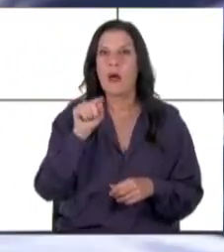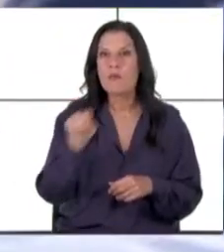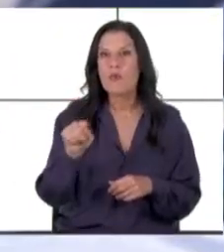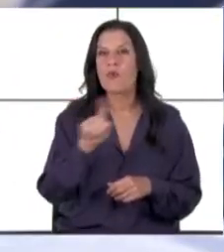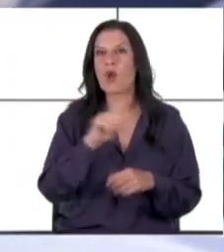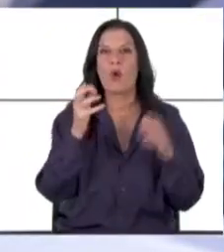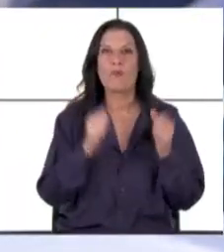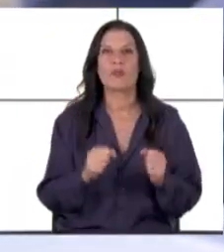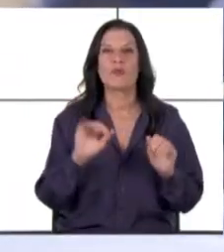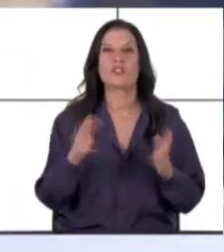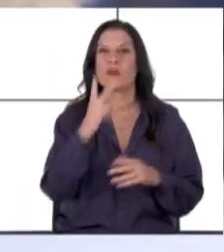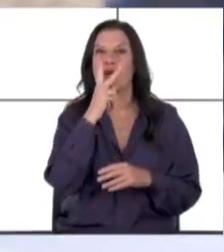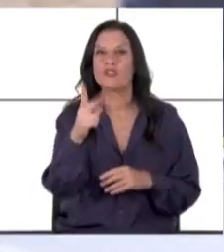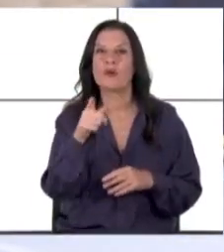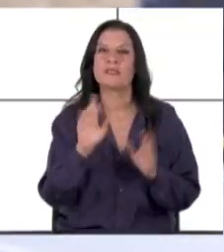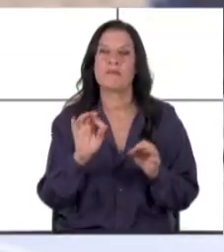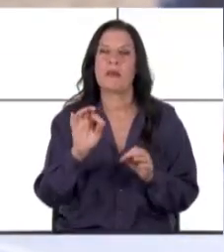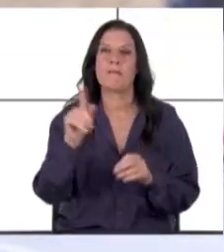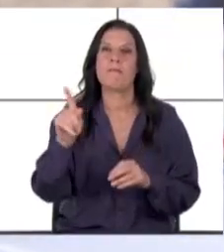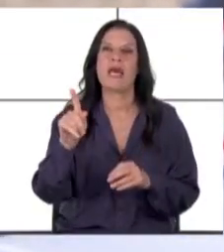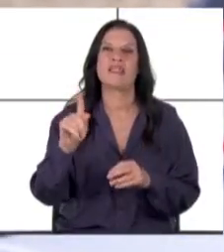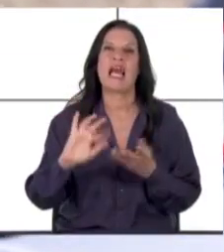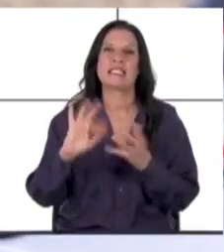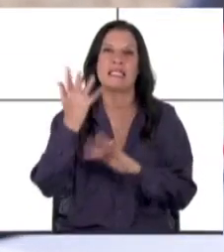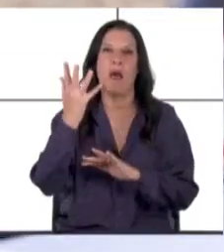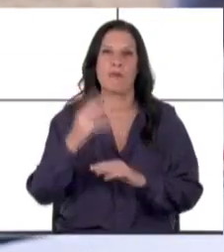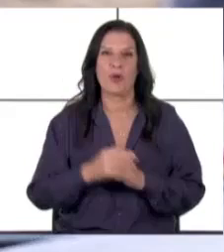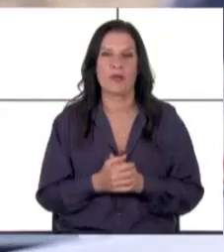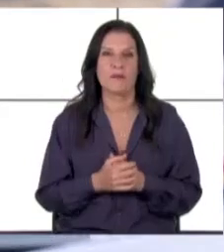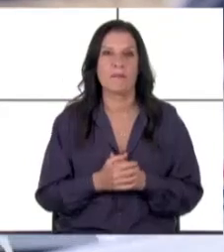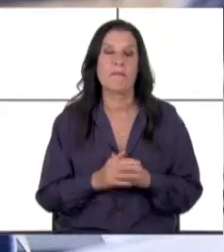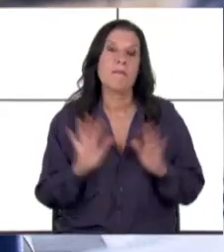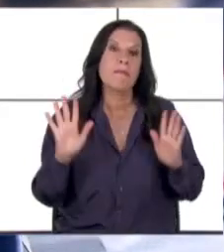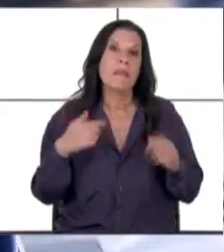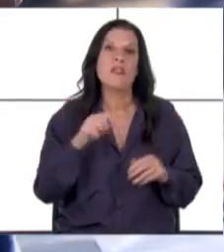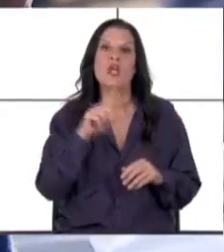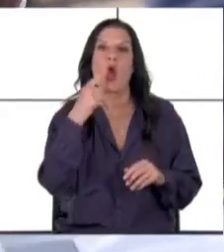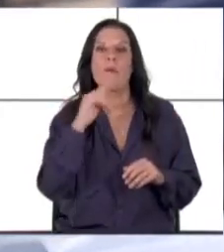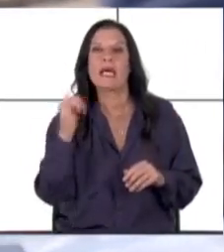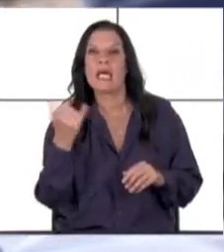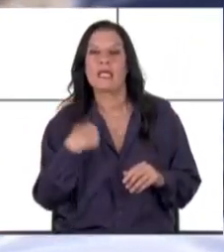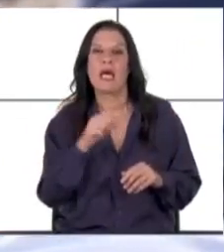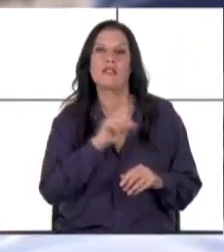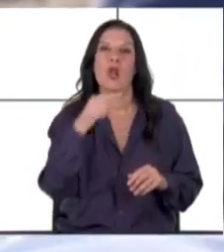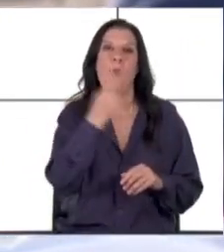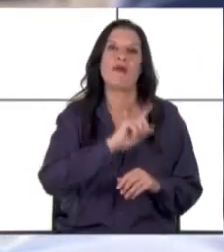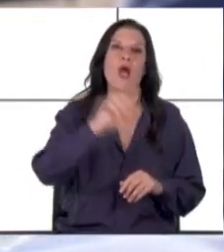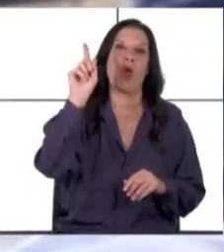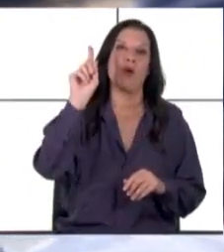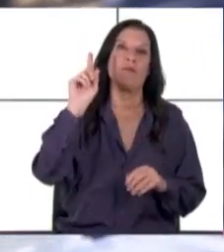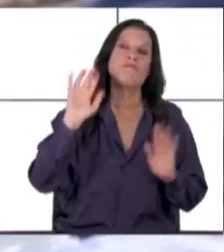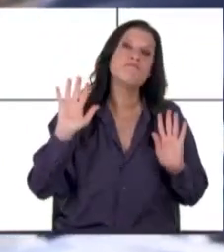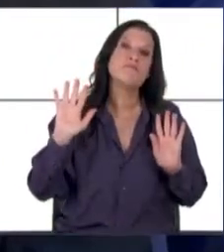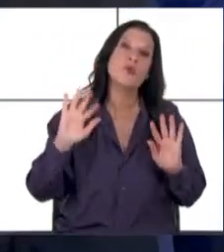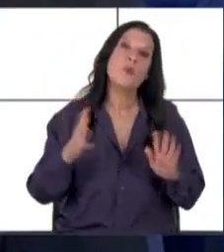הבוער. אם זה הסנה בוער, זה... אני לא אומר לא ולא אומר כן. יכול